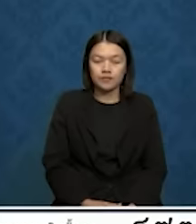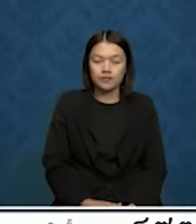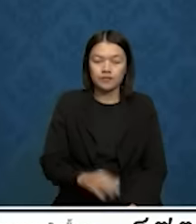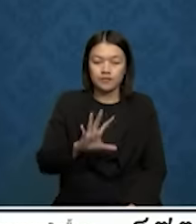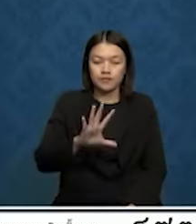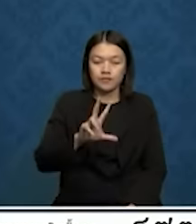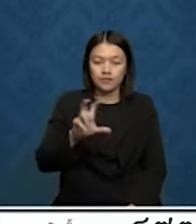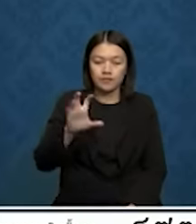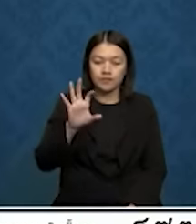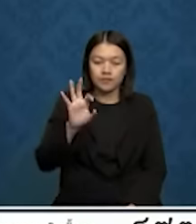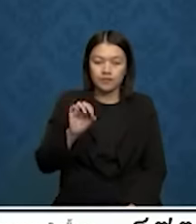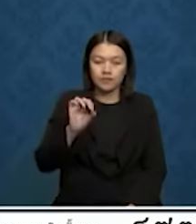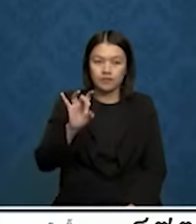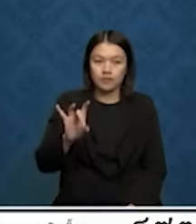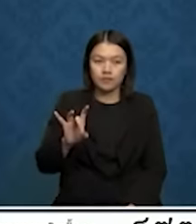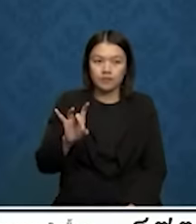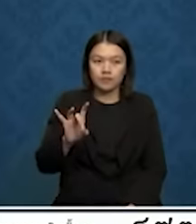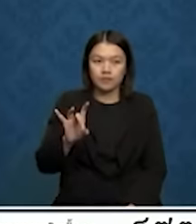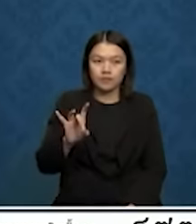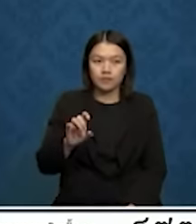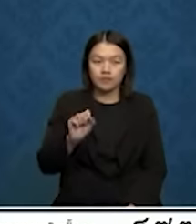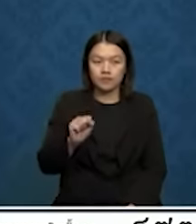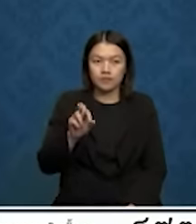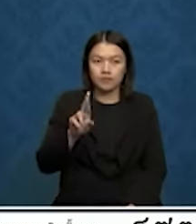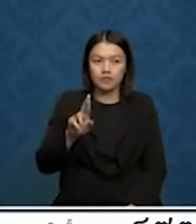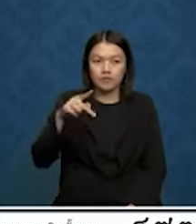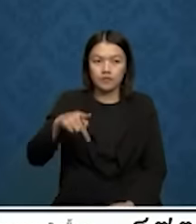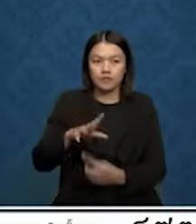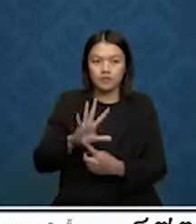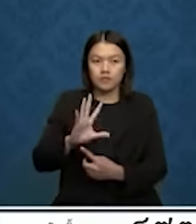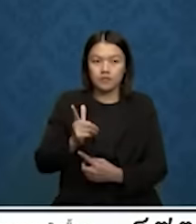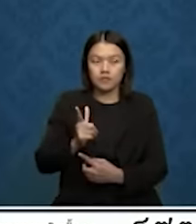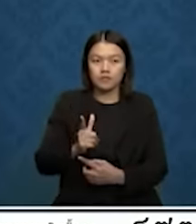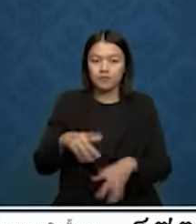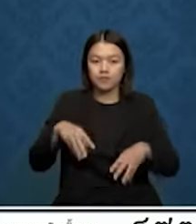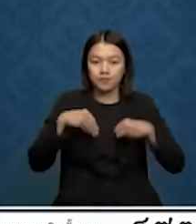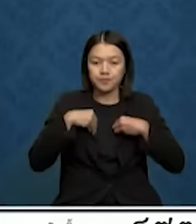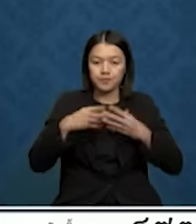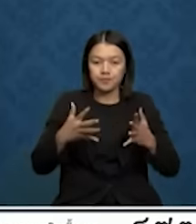398นายสรพัฒน์ศรีปราด ไม่เห็นชอบครับ